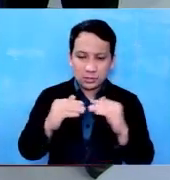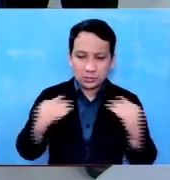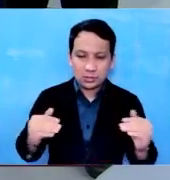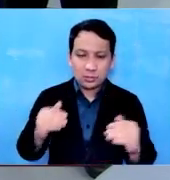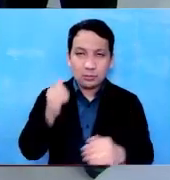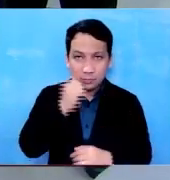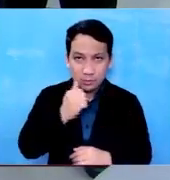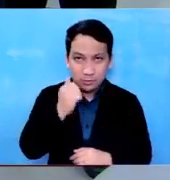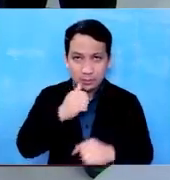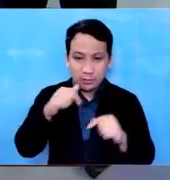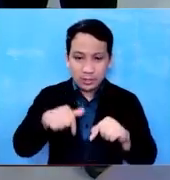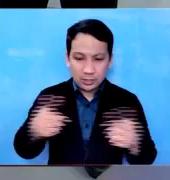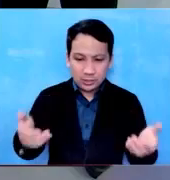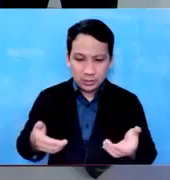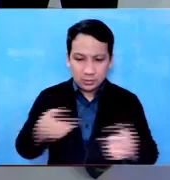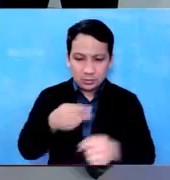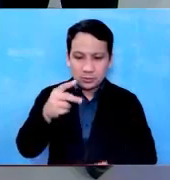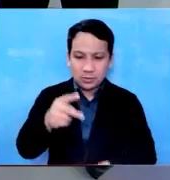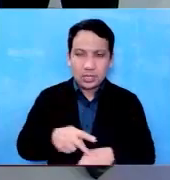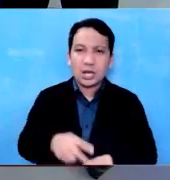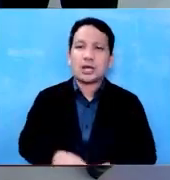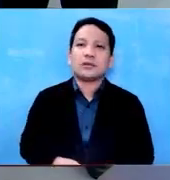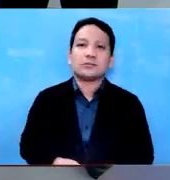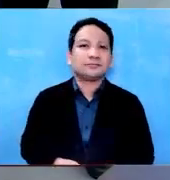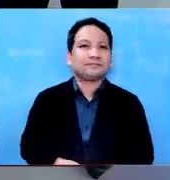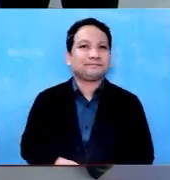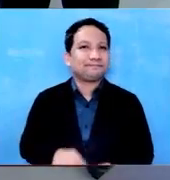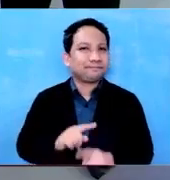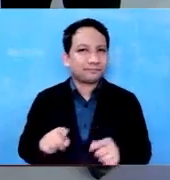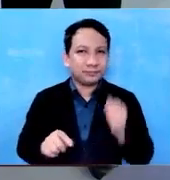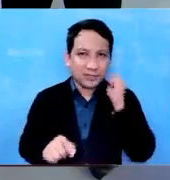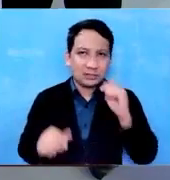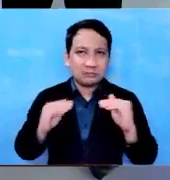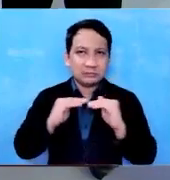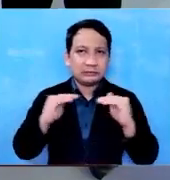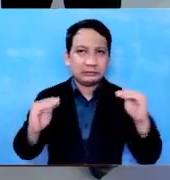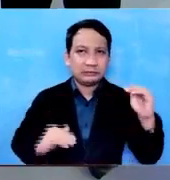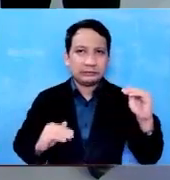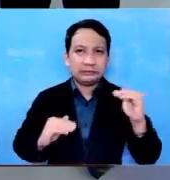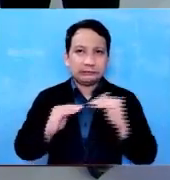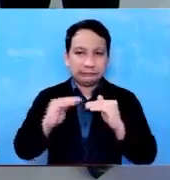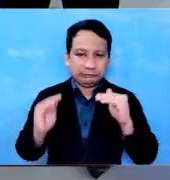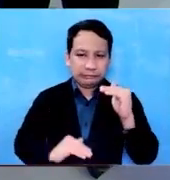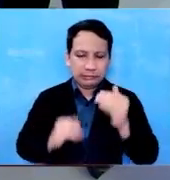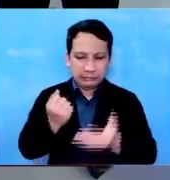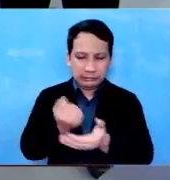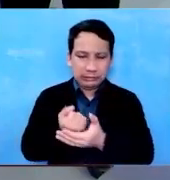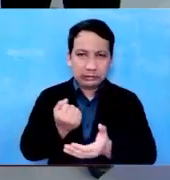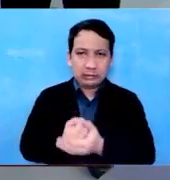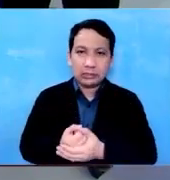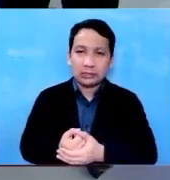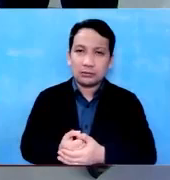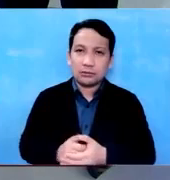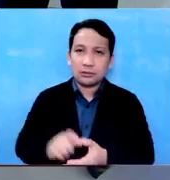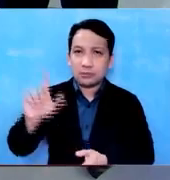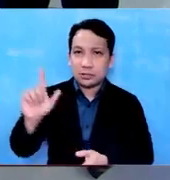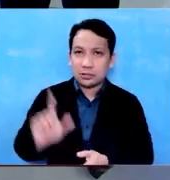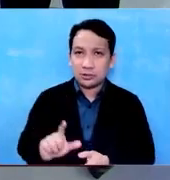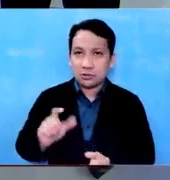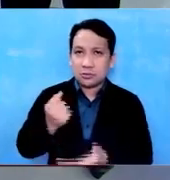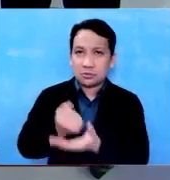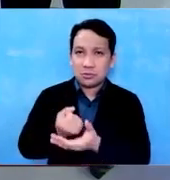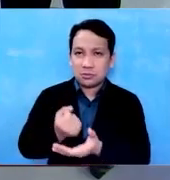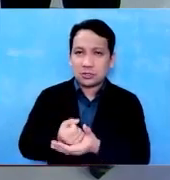sa Pilipinas. Yun lang, hindi parating patas ang swelduhan. Sa mga mababa ang sahod, madalas daw